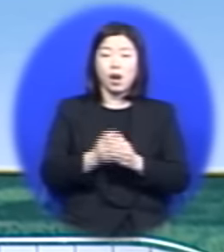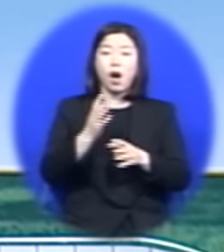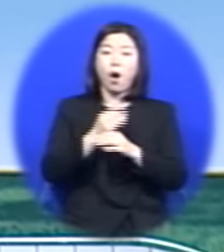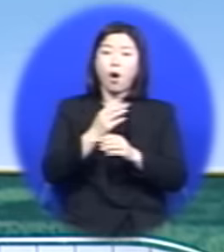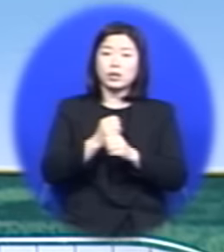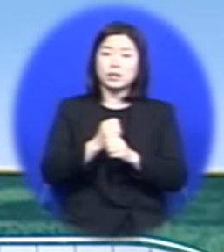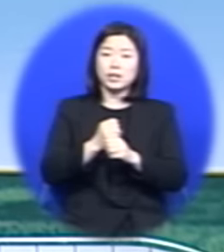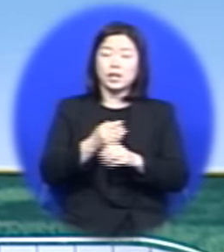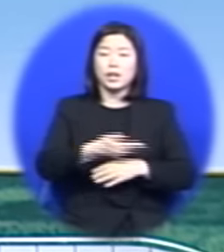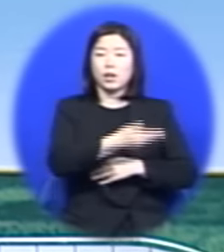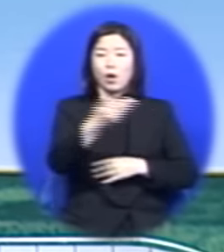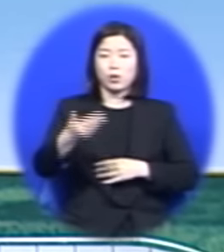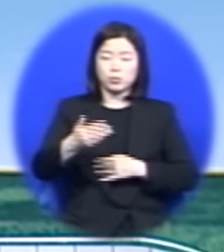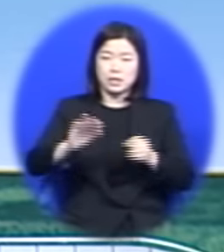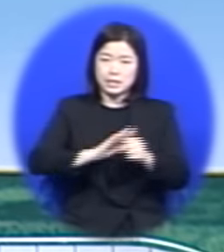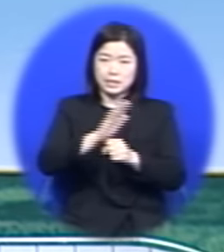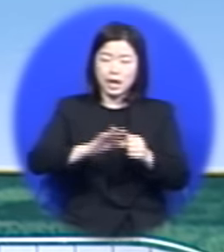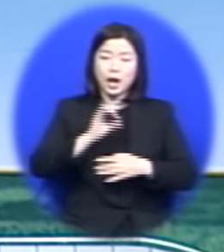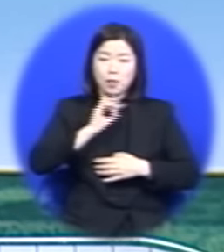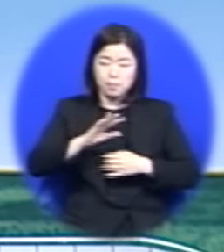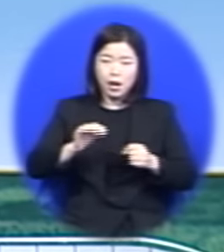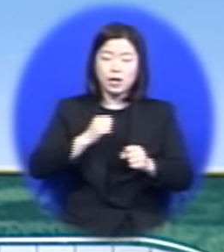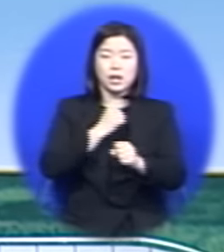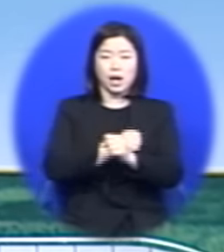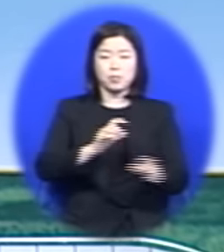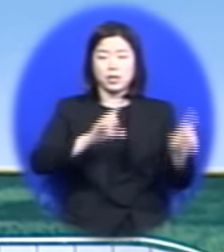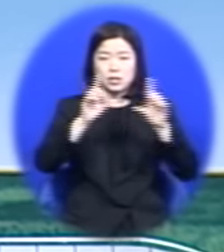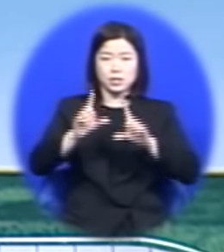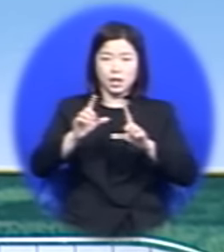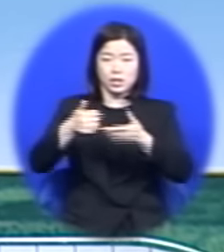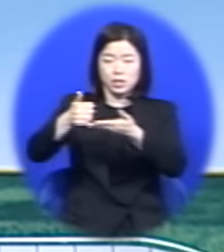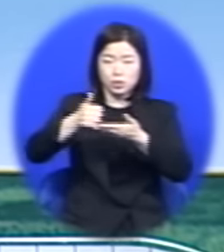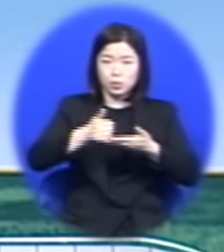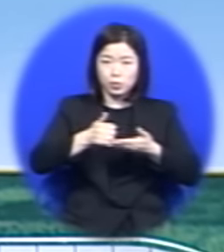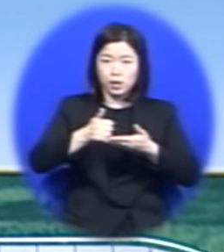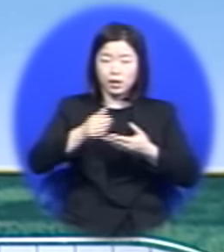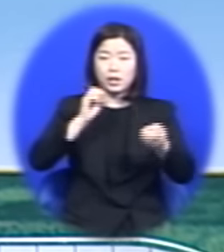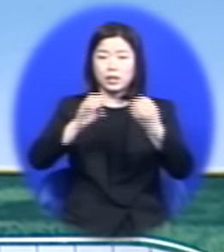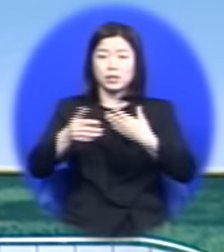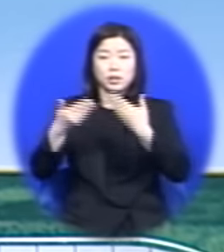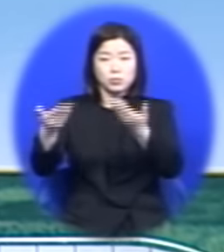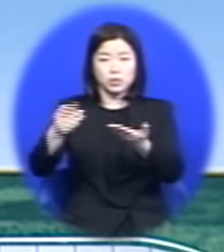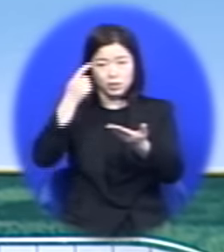언제쯤 여러분은 사랑만 하며 사는 삶으로의 초대에 응하시겠습니까?